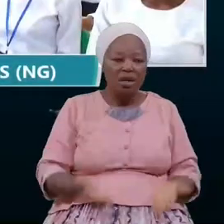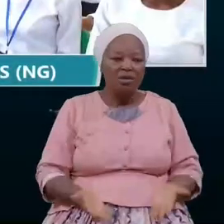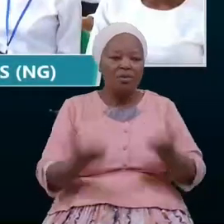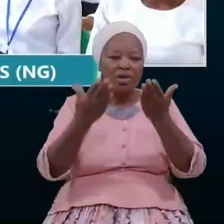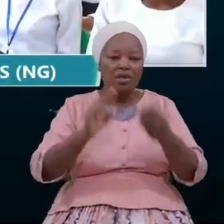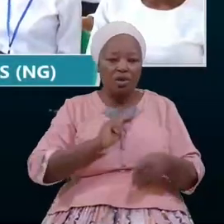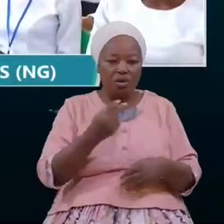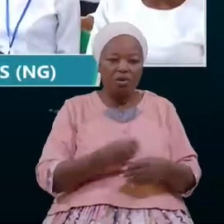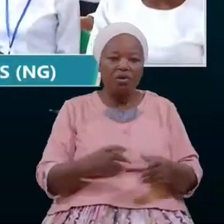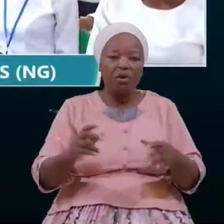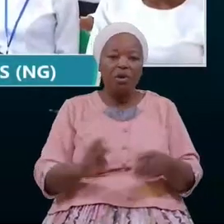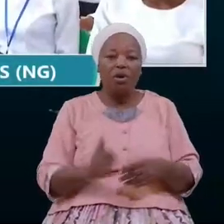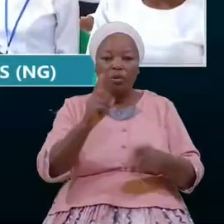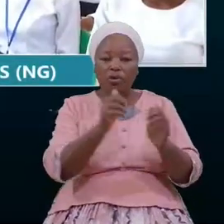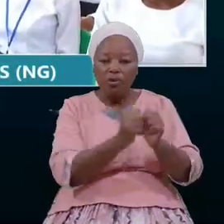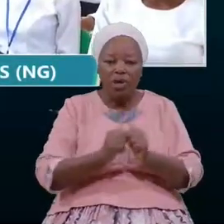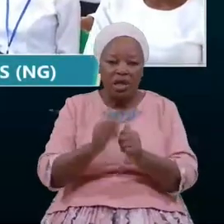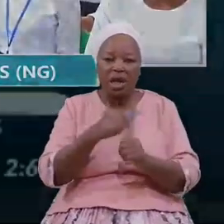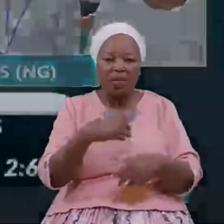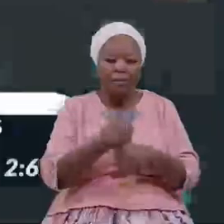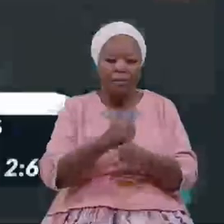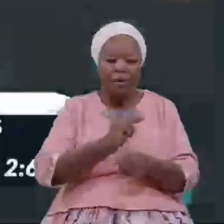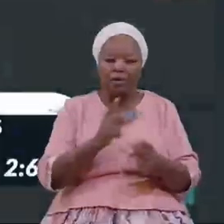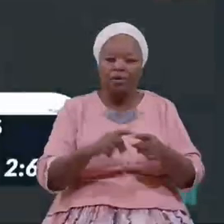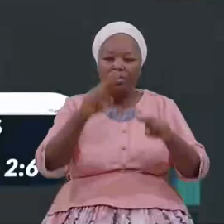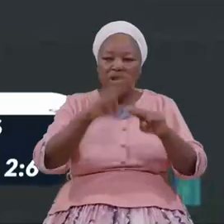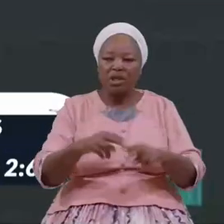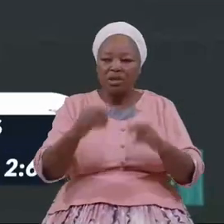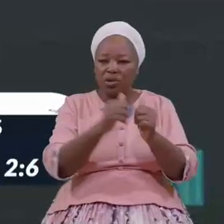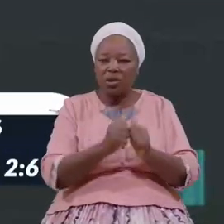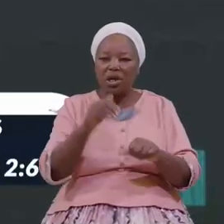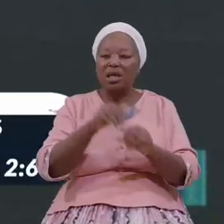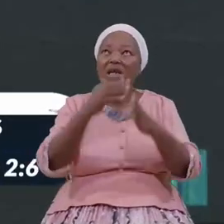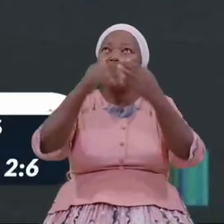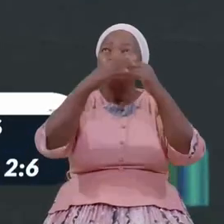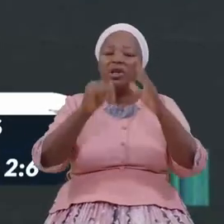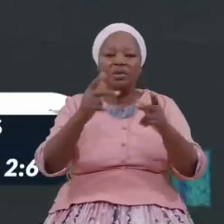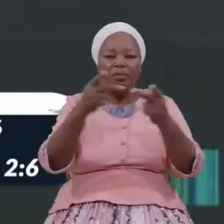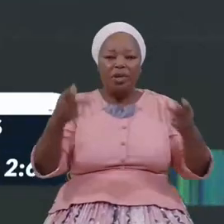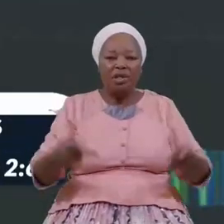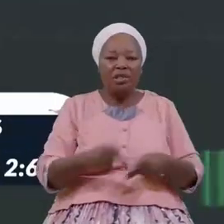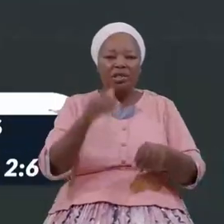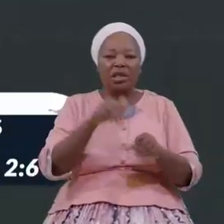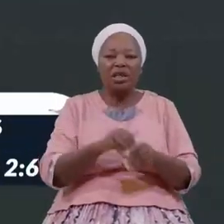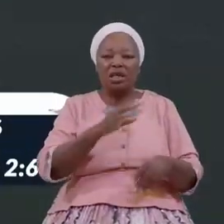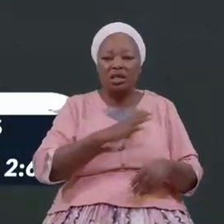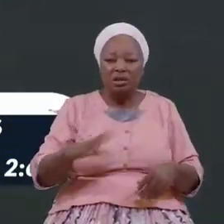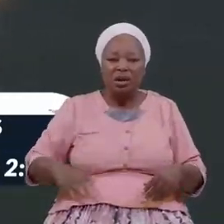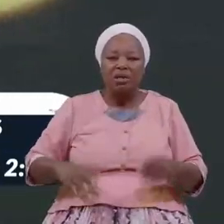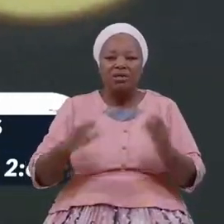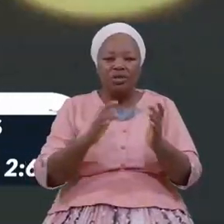ensemble et nous a fait asseoir ensemble dans les lieux célestes en